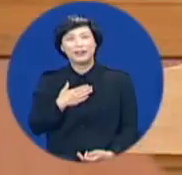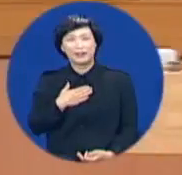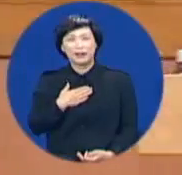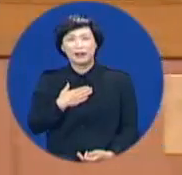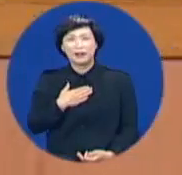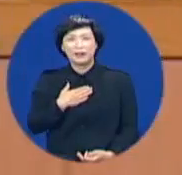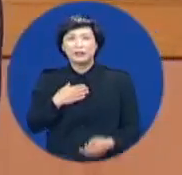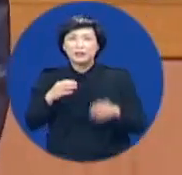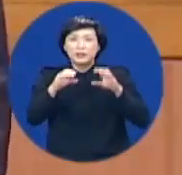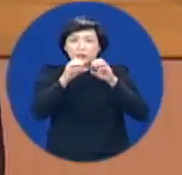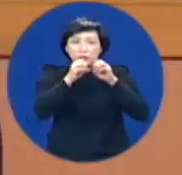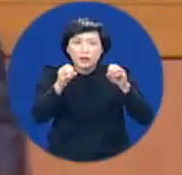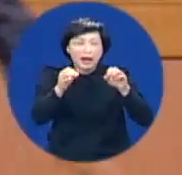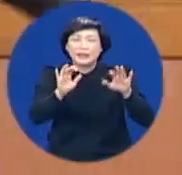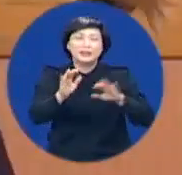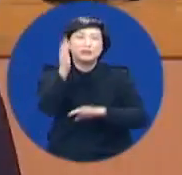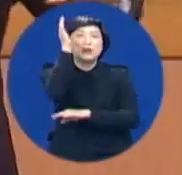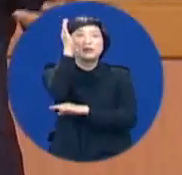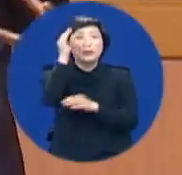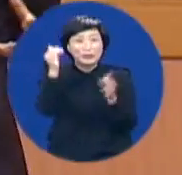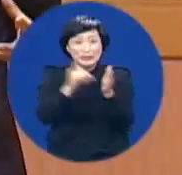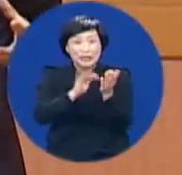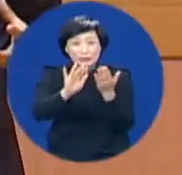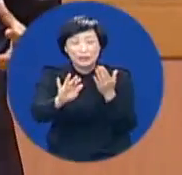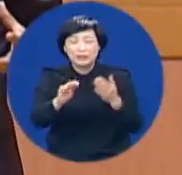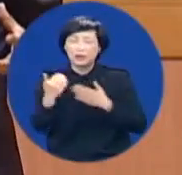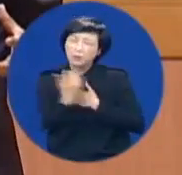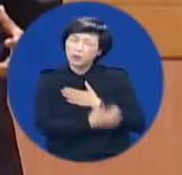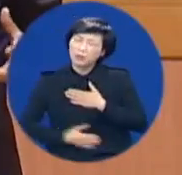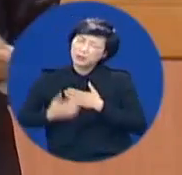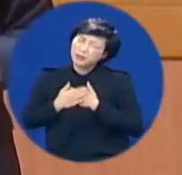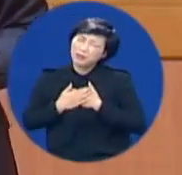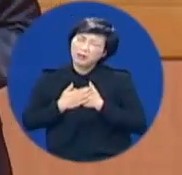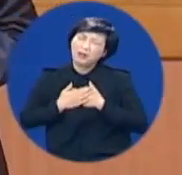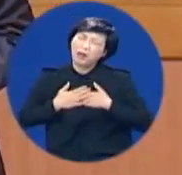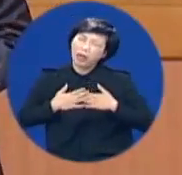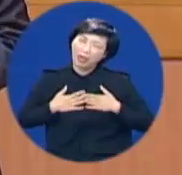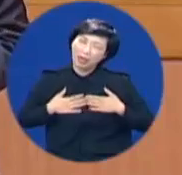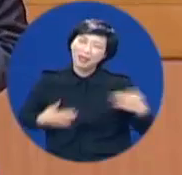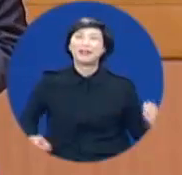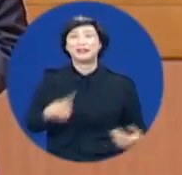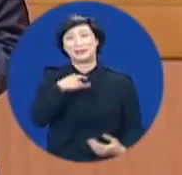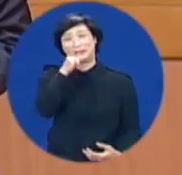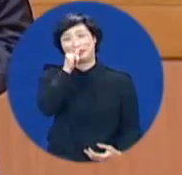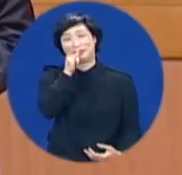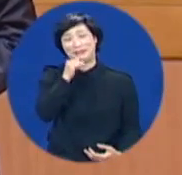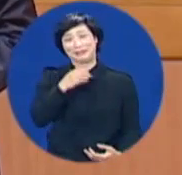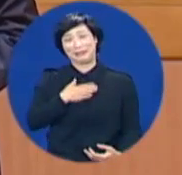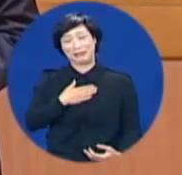설교를 어느 날 마치고 몸이 많이 피곤했어요.